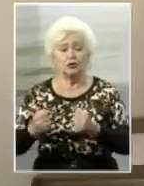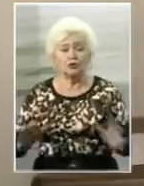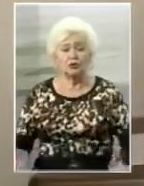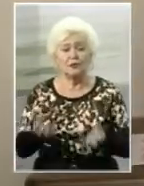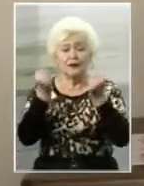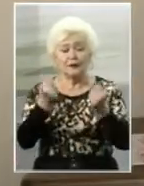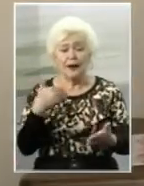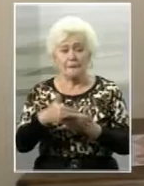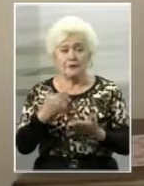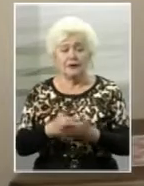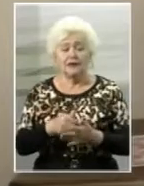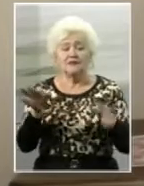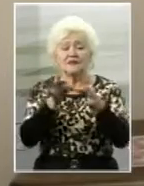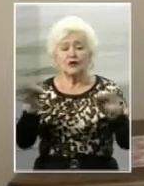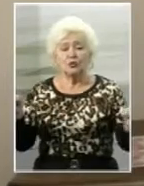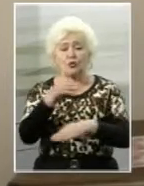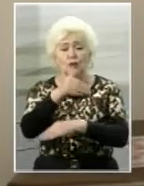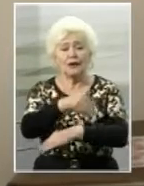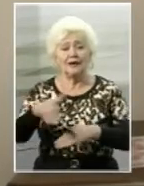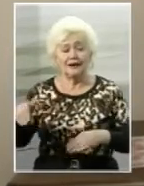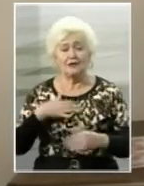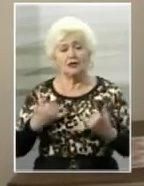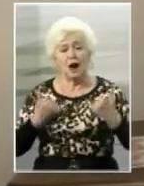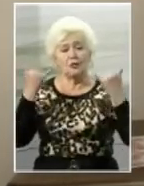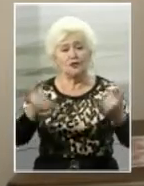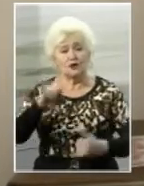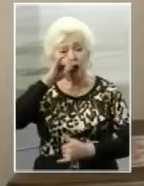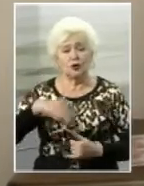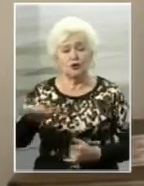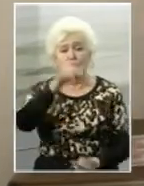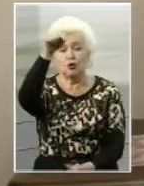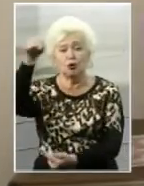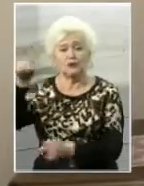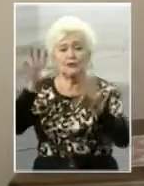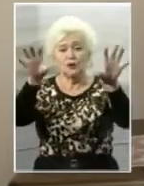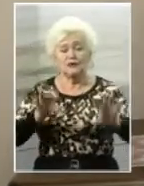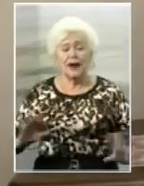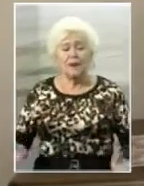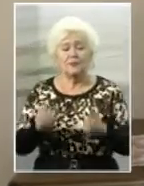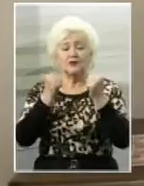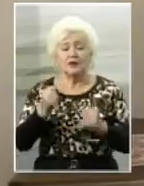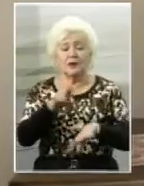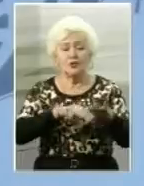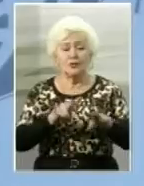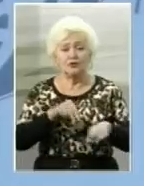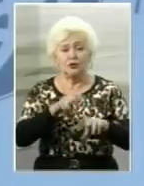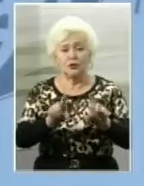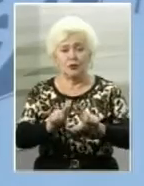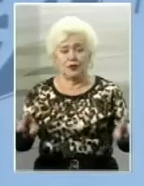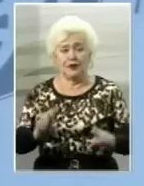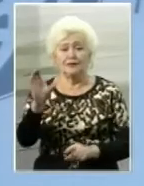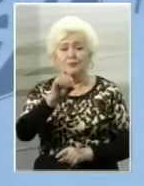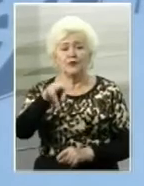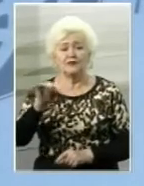підтримувати. Принципи тонкої лінії – я поважаю країну, я дотримуюсь закону, підтримую патрульну поліцію.